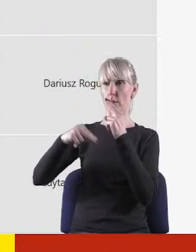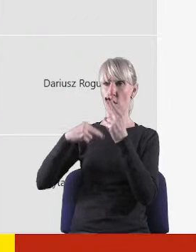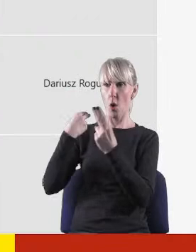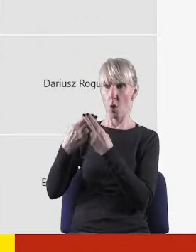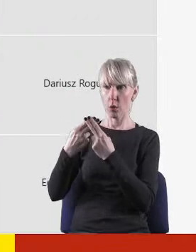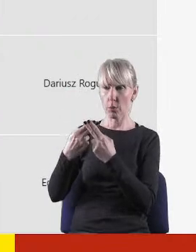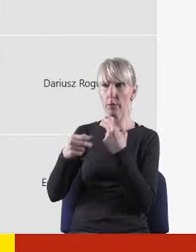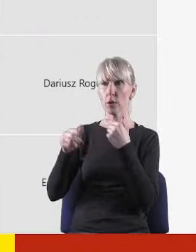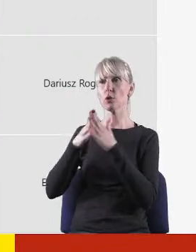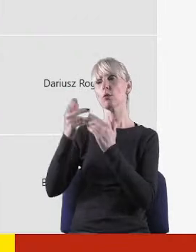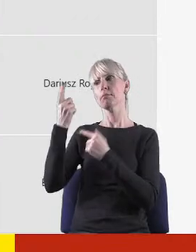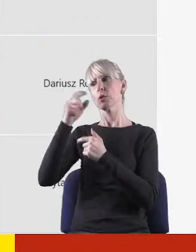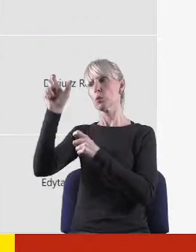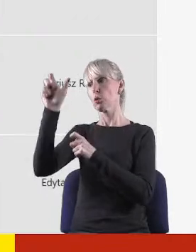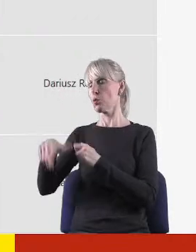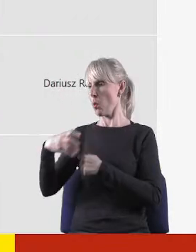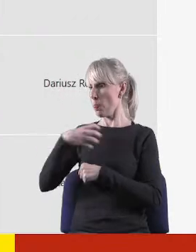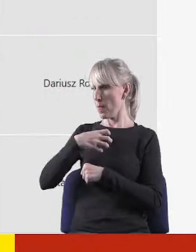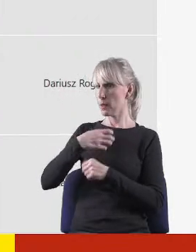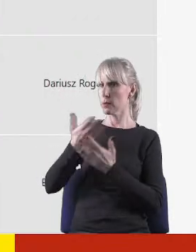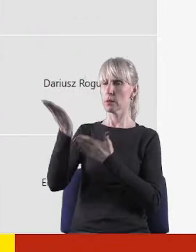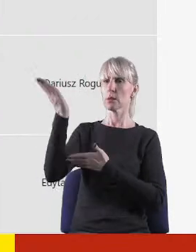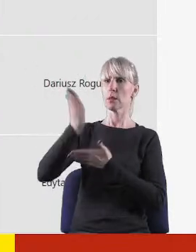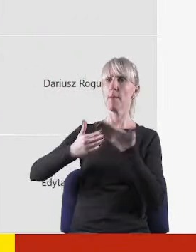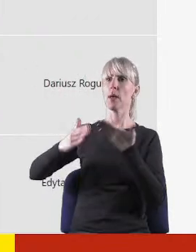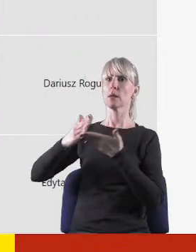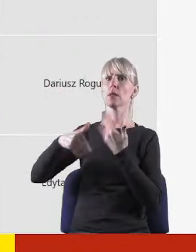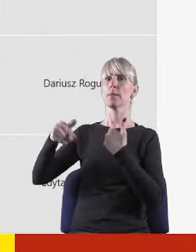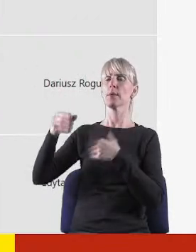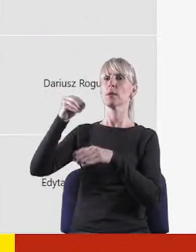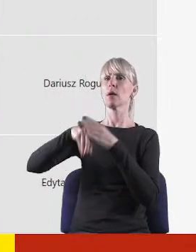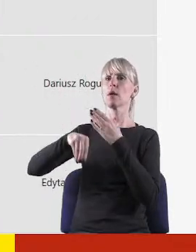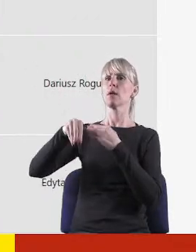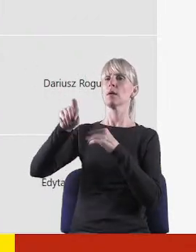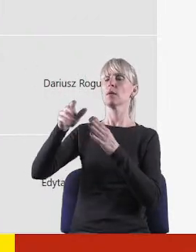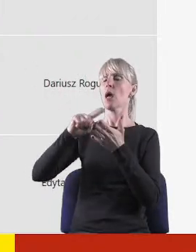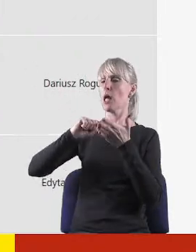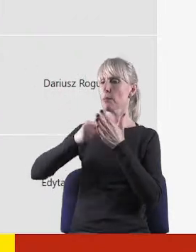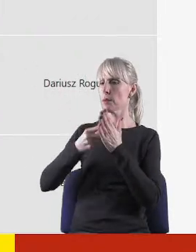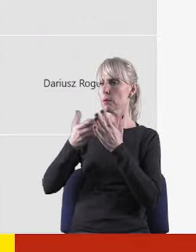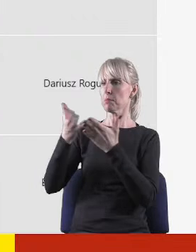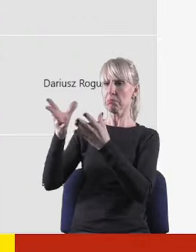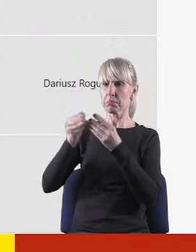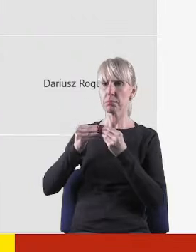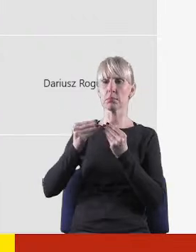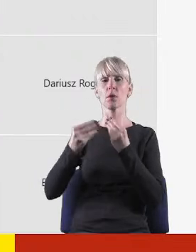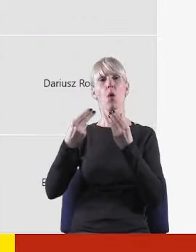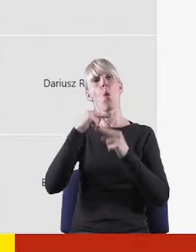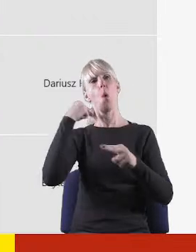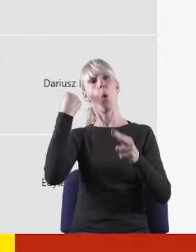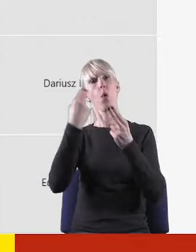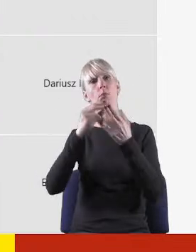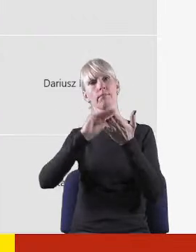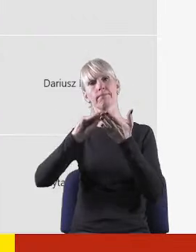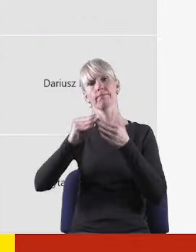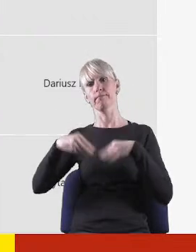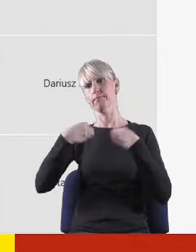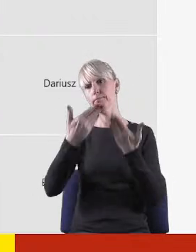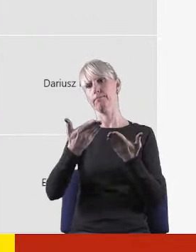Dyrektor wspólnie z Departamentem i aparatem administracyjnym będzie starał się pozyskać i odpowiedzieć Pani na to